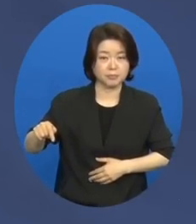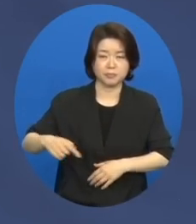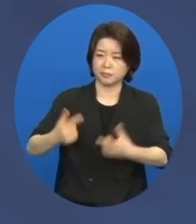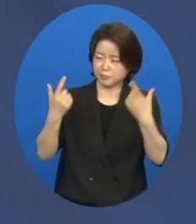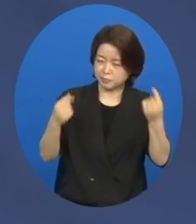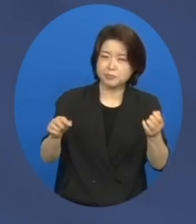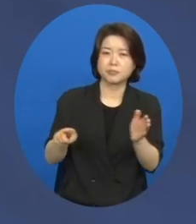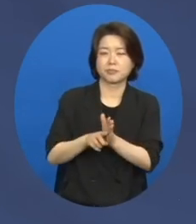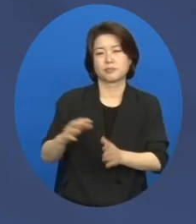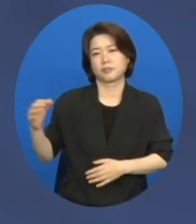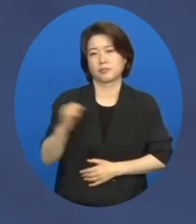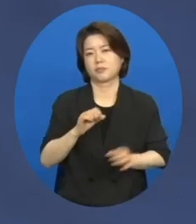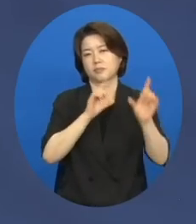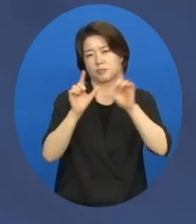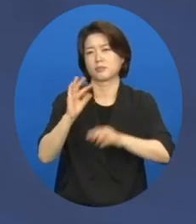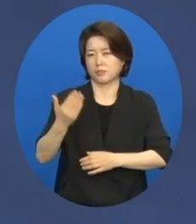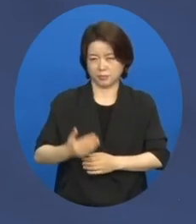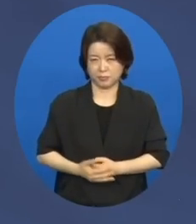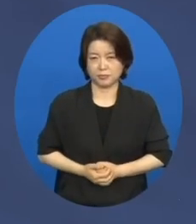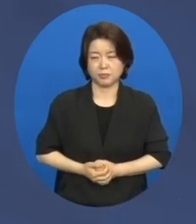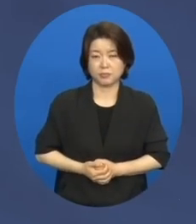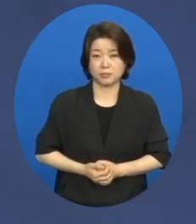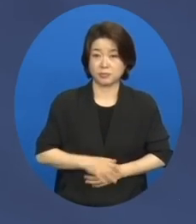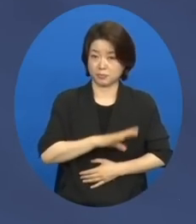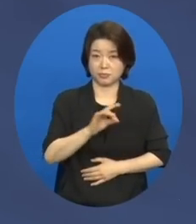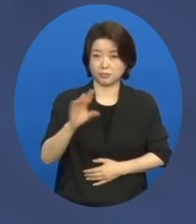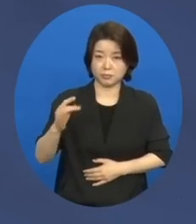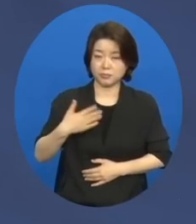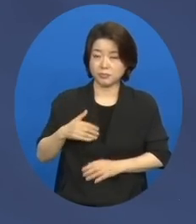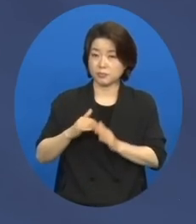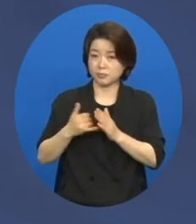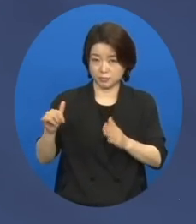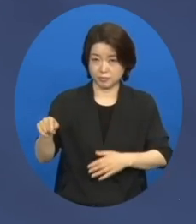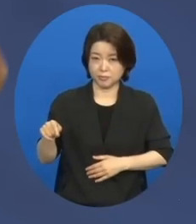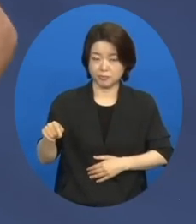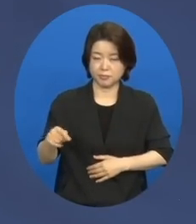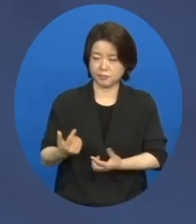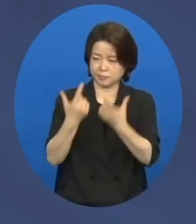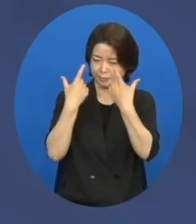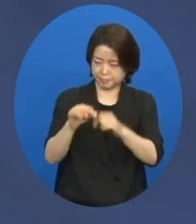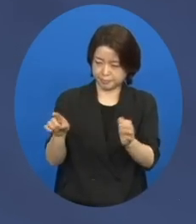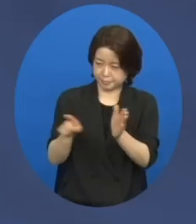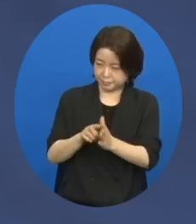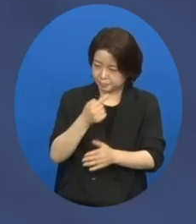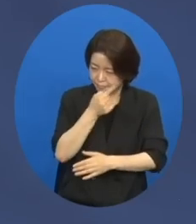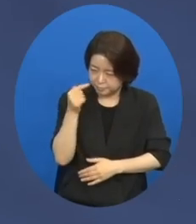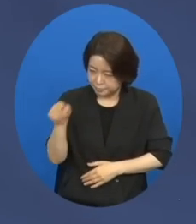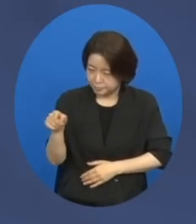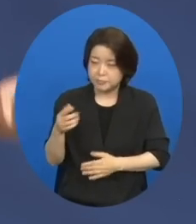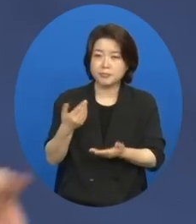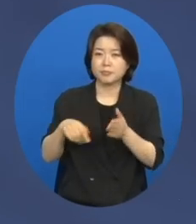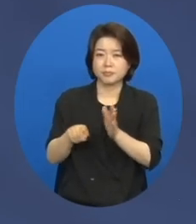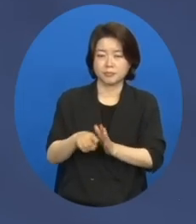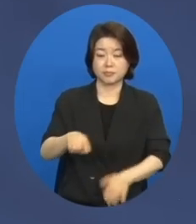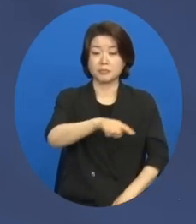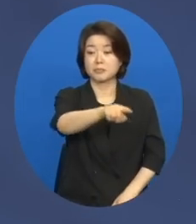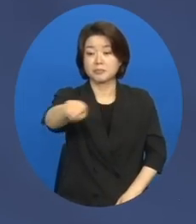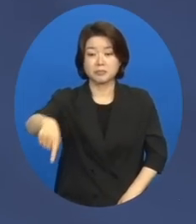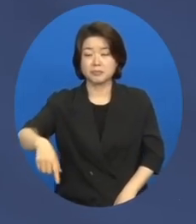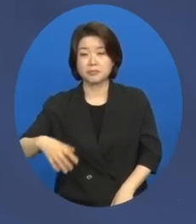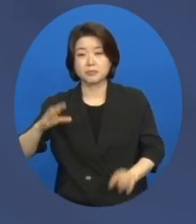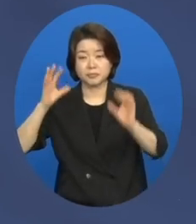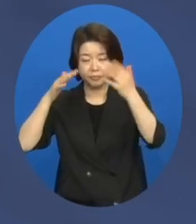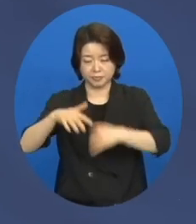똑같은 믿음으로 살아야 됩니다. 그래서 가끔 저희 가족들한테 동일한 믿음을 확인하기 위해서 제가 이렇게 아이들에게